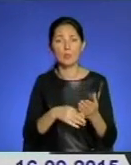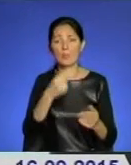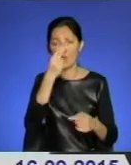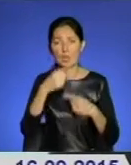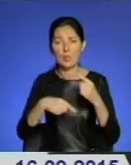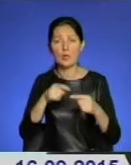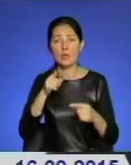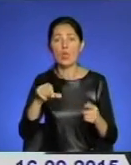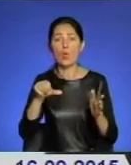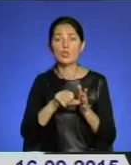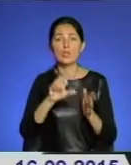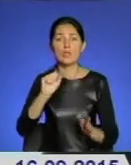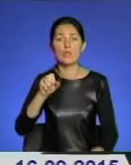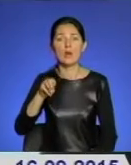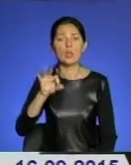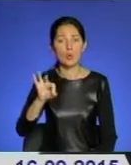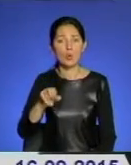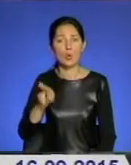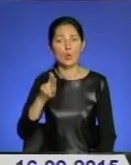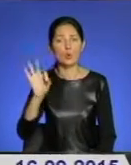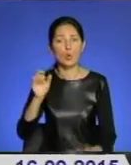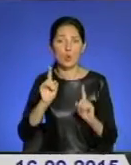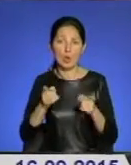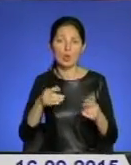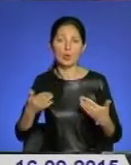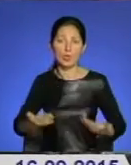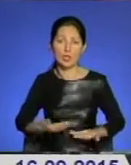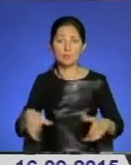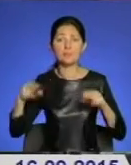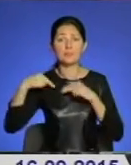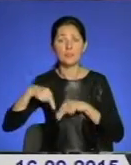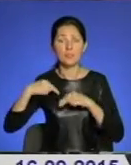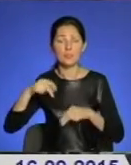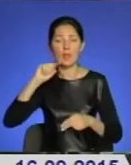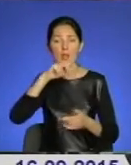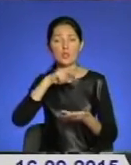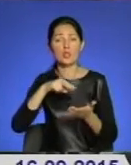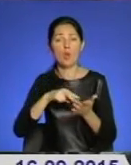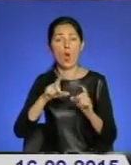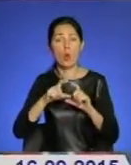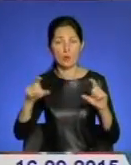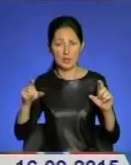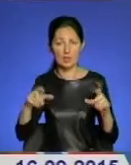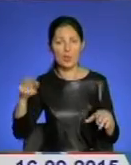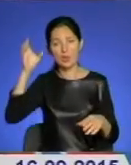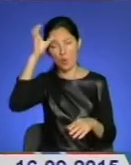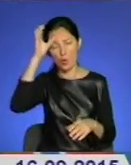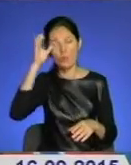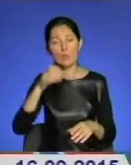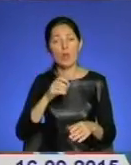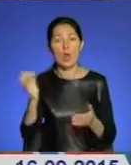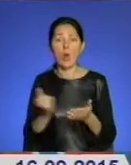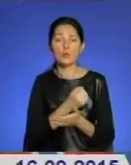тих учасників АТО до реального життя. Співпрацю економічного університету з науковцями успішної